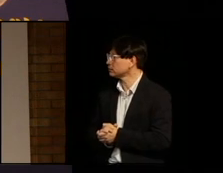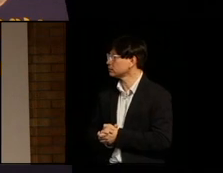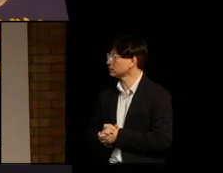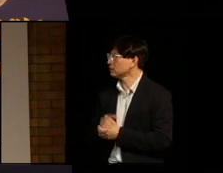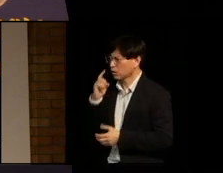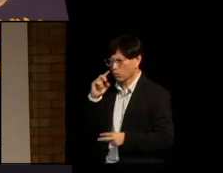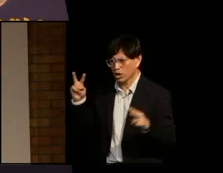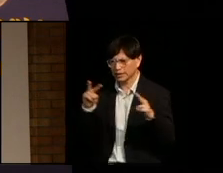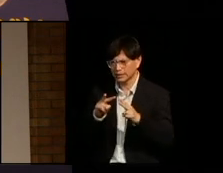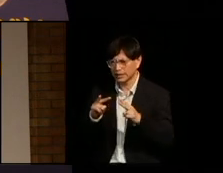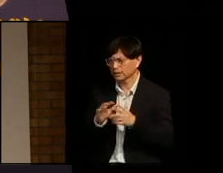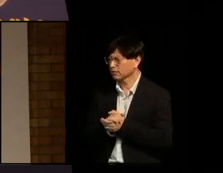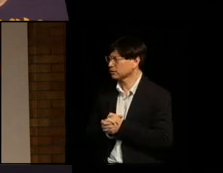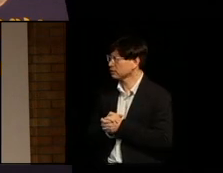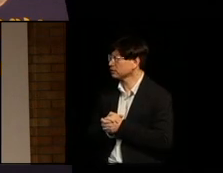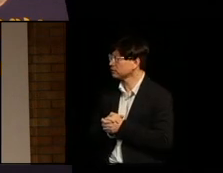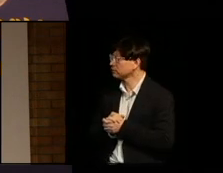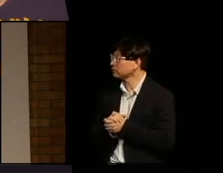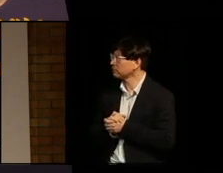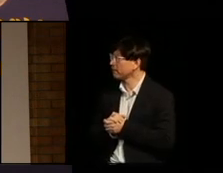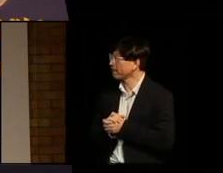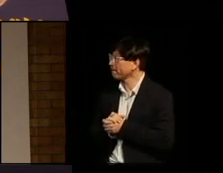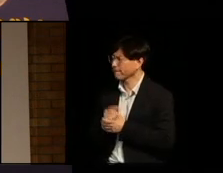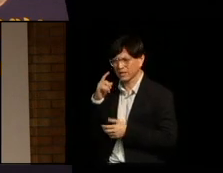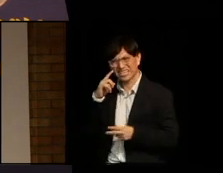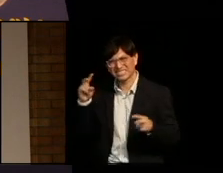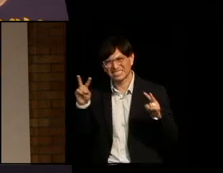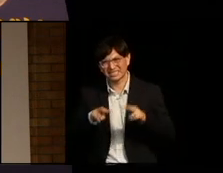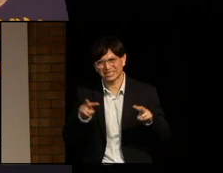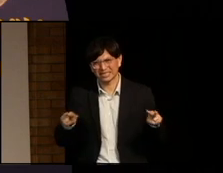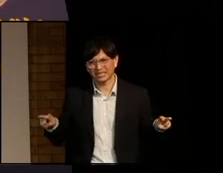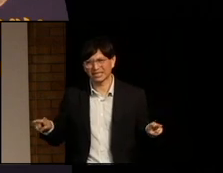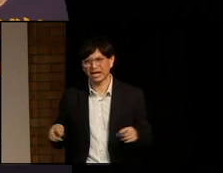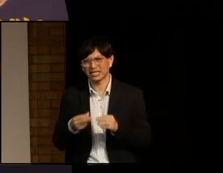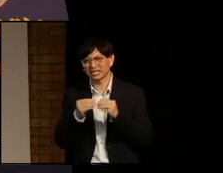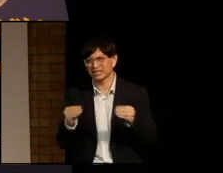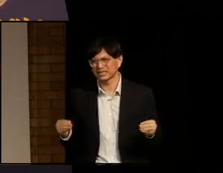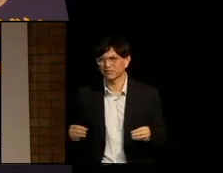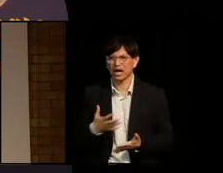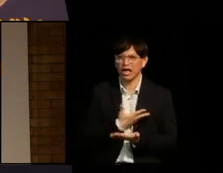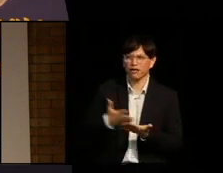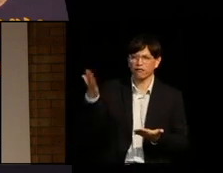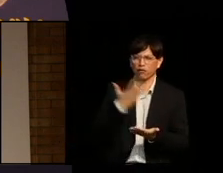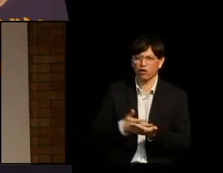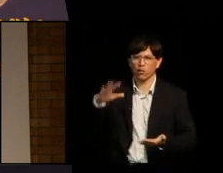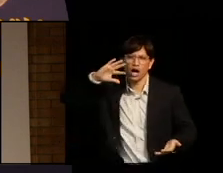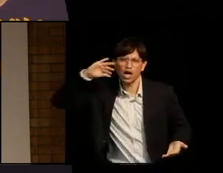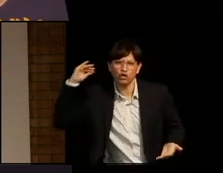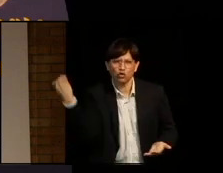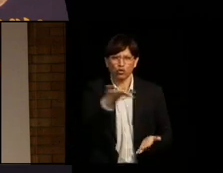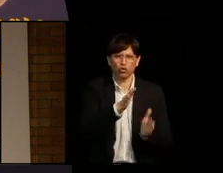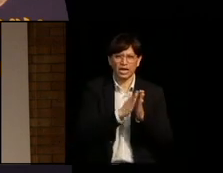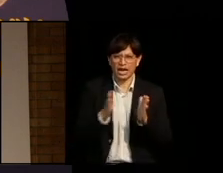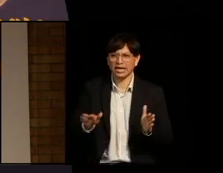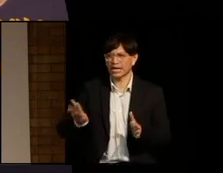e il catechista deve fare questo e cercare di sensibilizzare E informare tutti gli altri catechisti